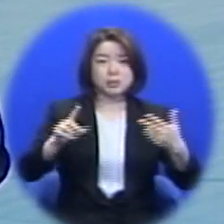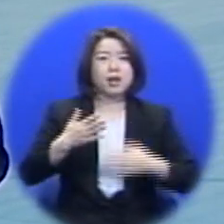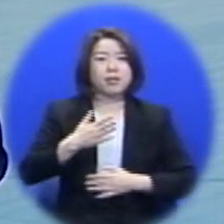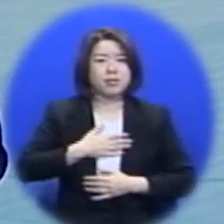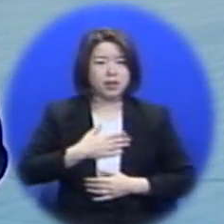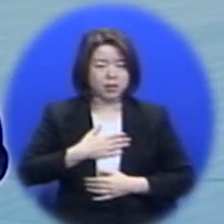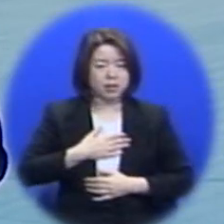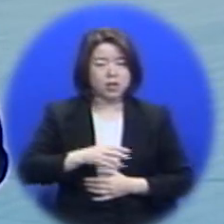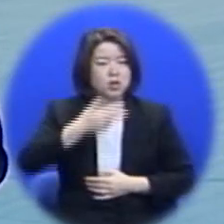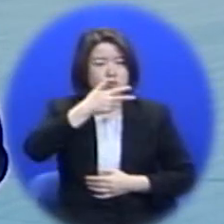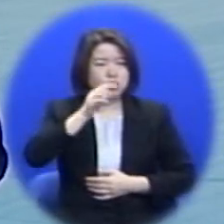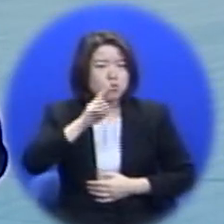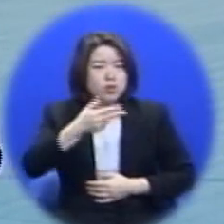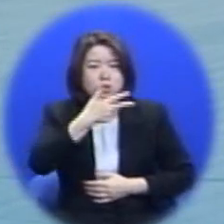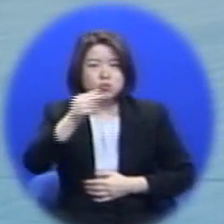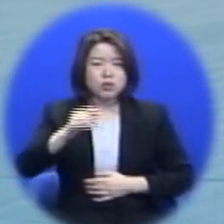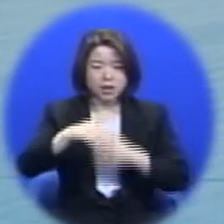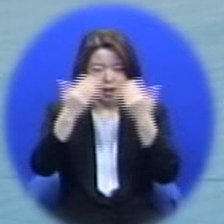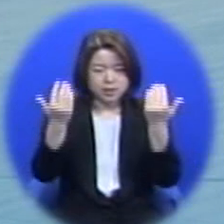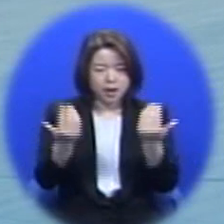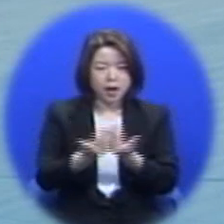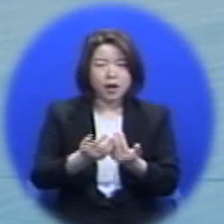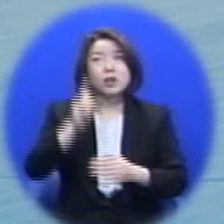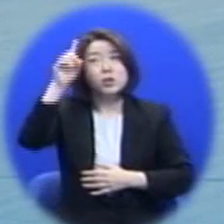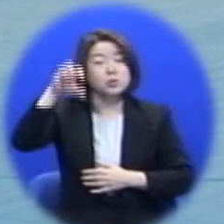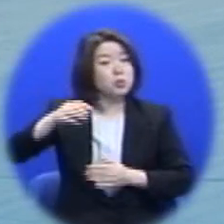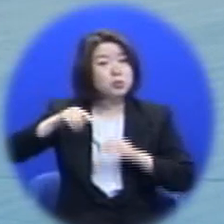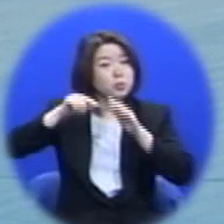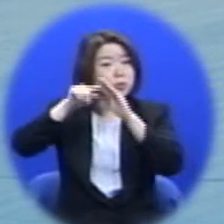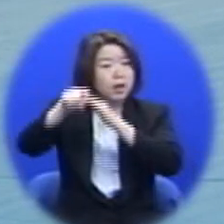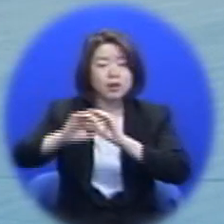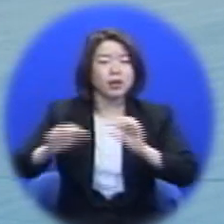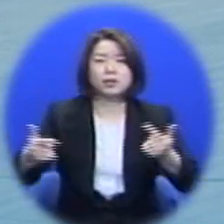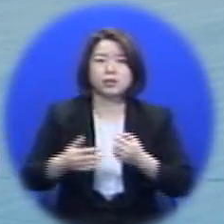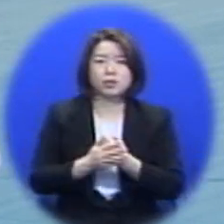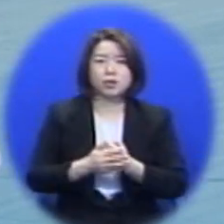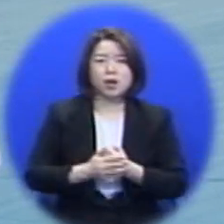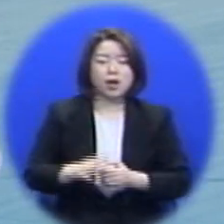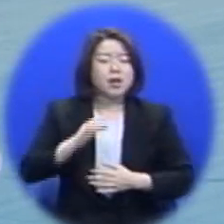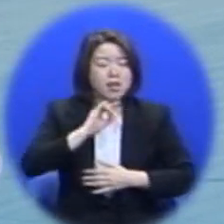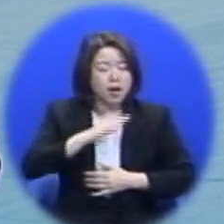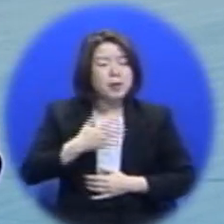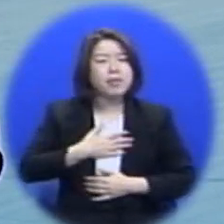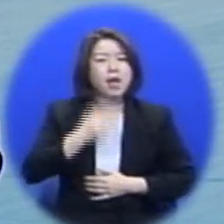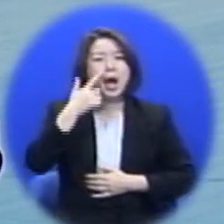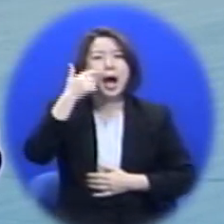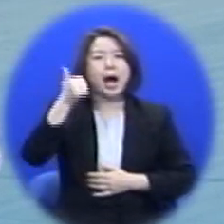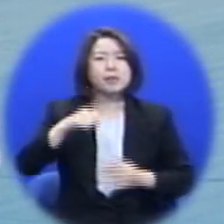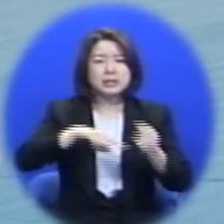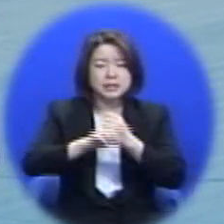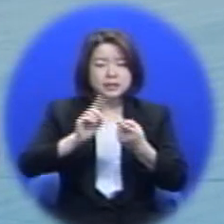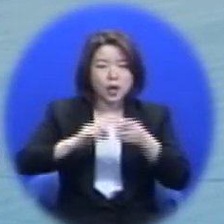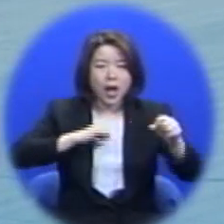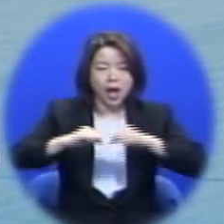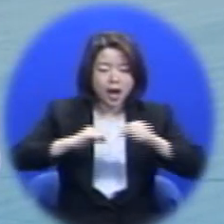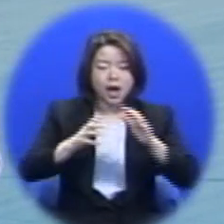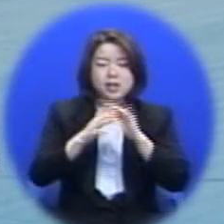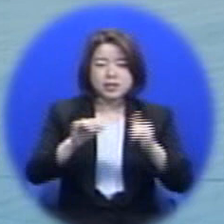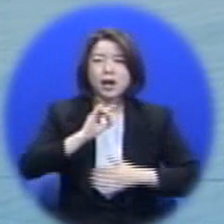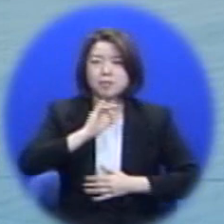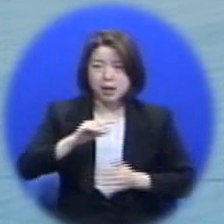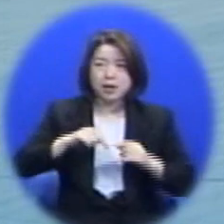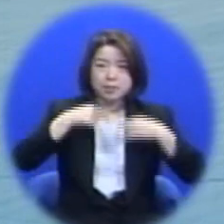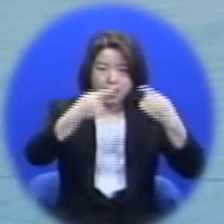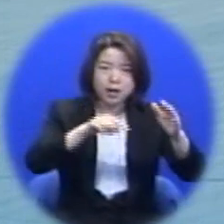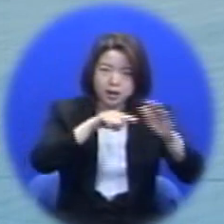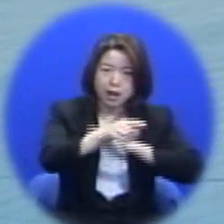하는 자마다 다 천국에 들어갈 것이 아니요 다만 하늘에 계신 내 아버지의 뜻대로 행하는 자라야 들어가리라.